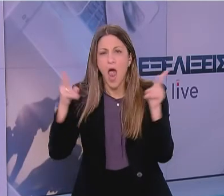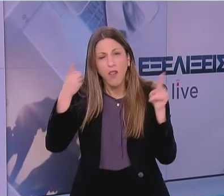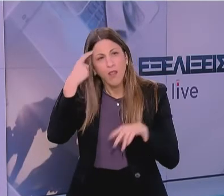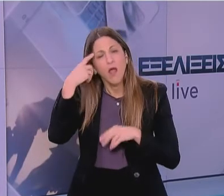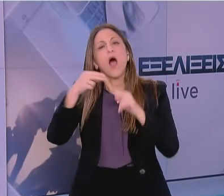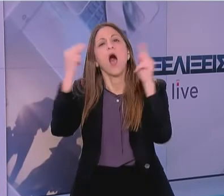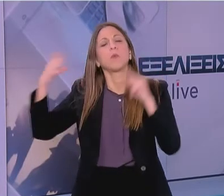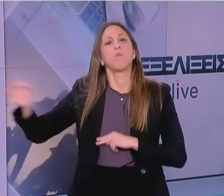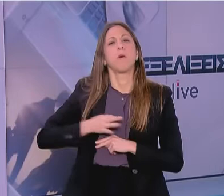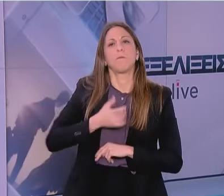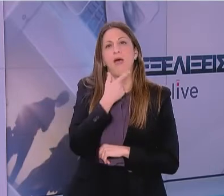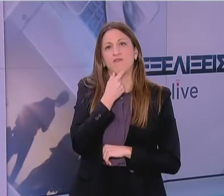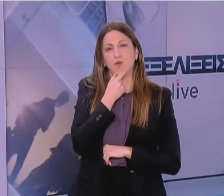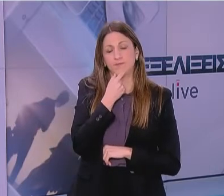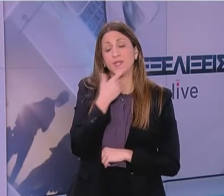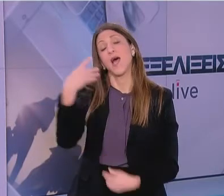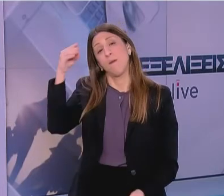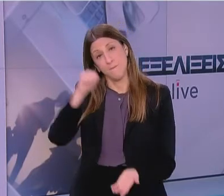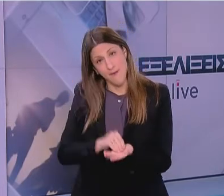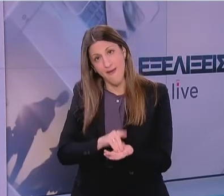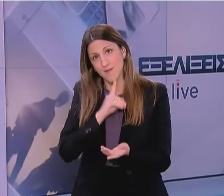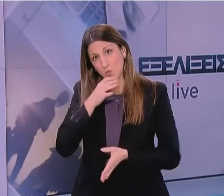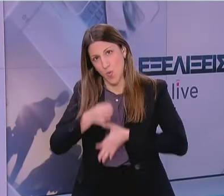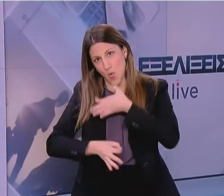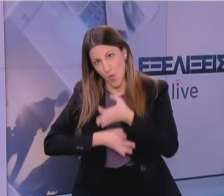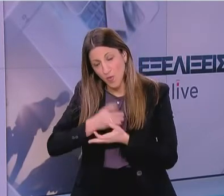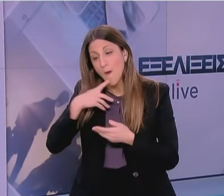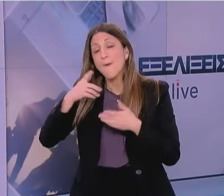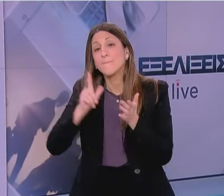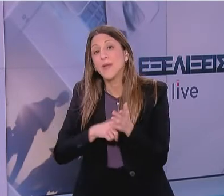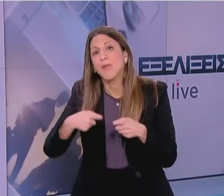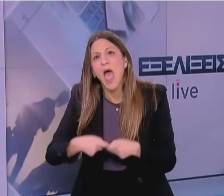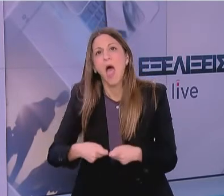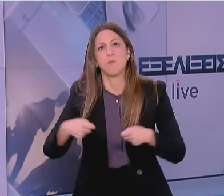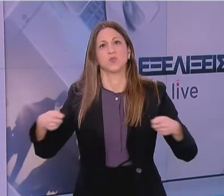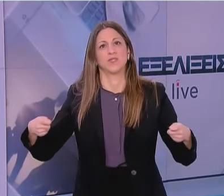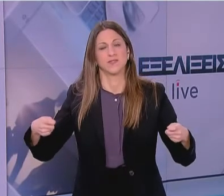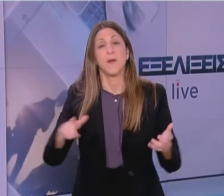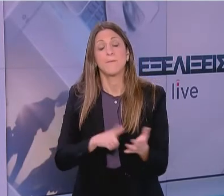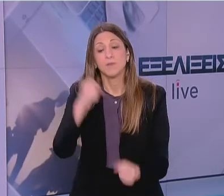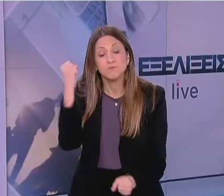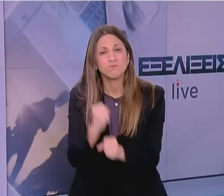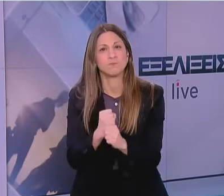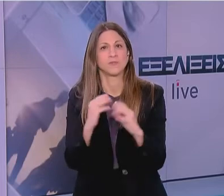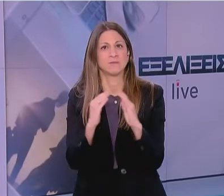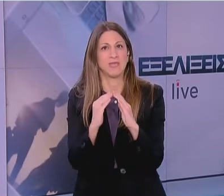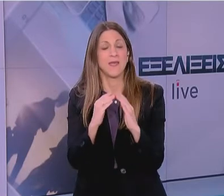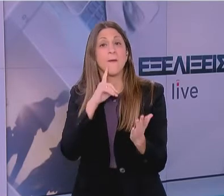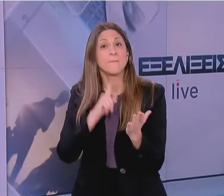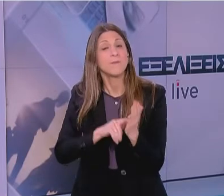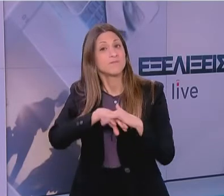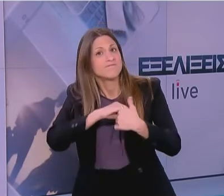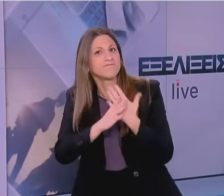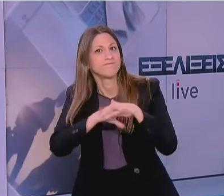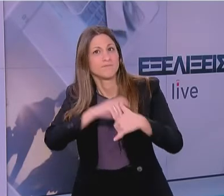ίδια. Αν ελαττώσουμε την πιθανή έκθεση στον ιό στο ελάχιστο αυτή την περίοδο, αν μείνουμε σπίτι, αν τηρήσουμε καλή υγιεινή των χεριών, είναι